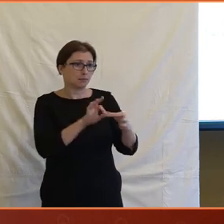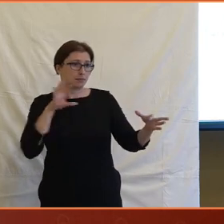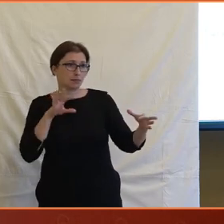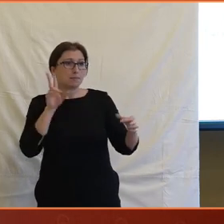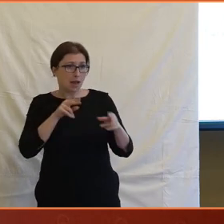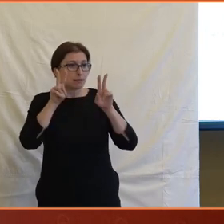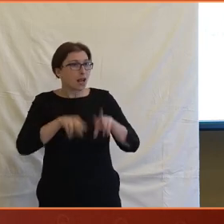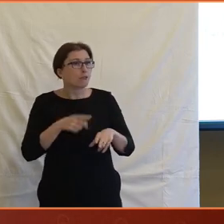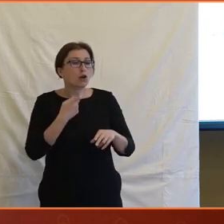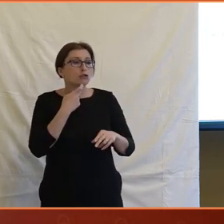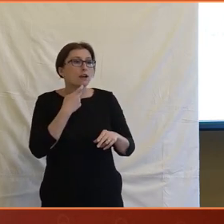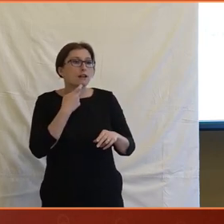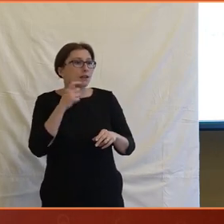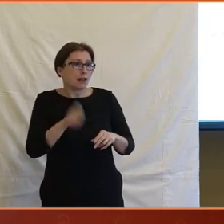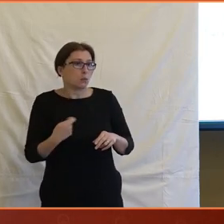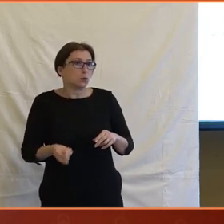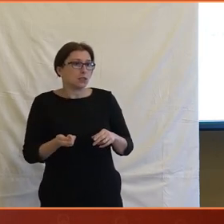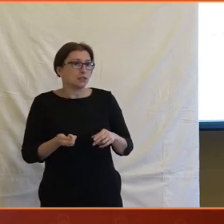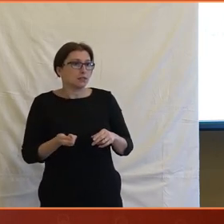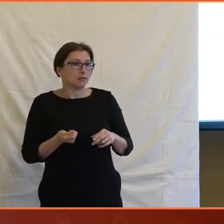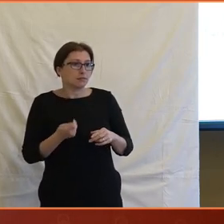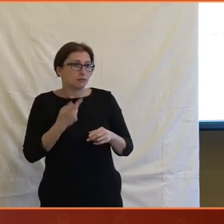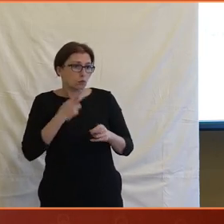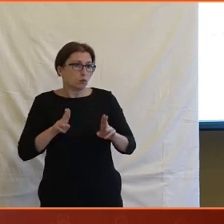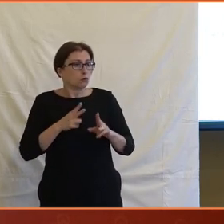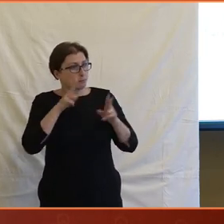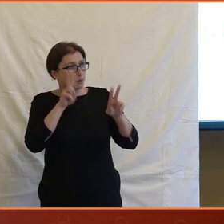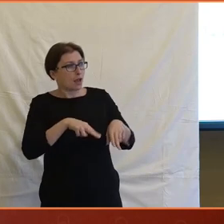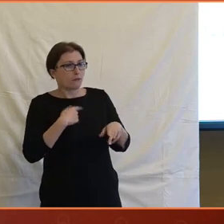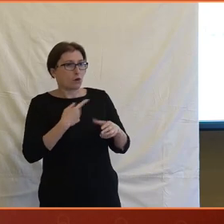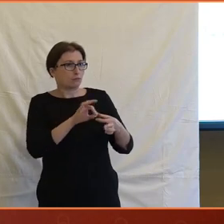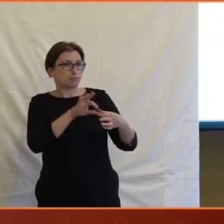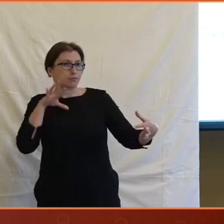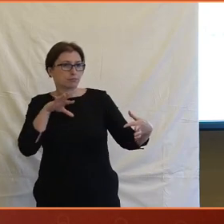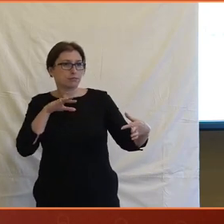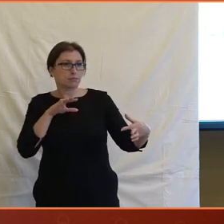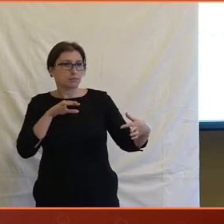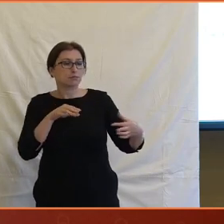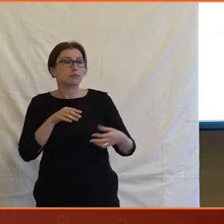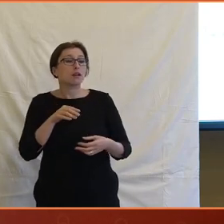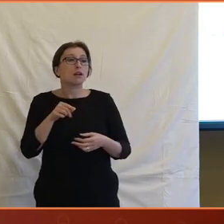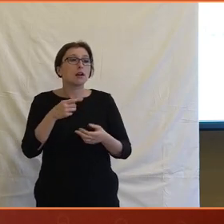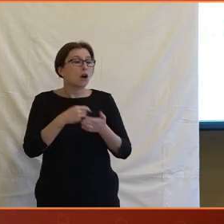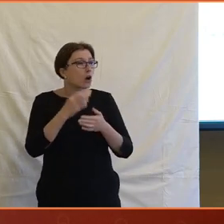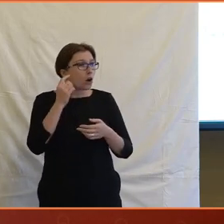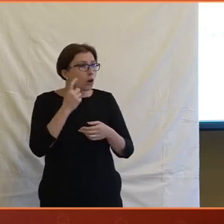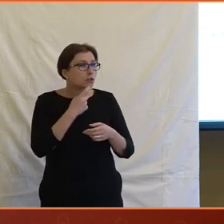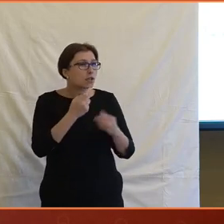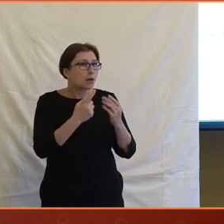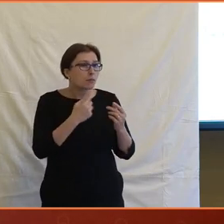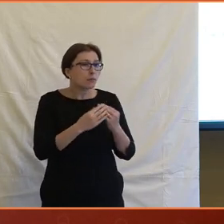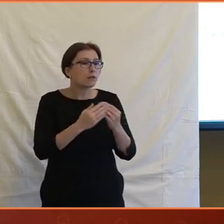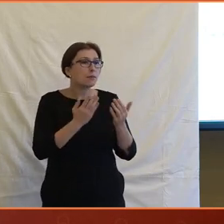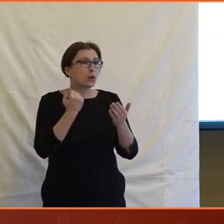je tam zakotveno i právo opačné. Takže pokud opravdu tady, jak říkal Honza, byla spuštěna